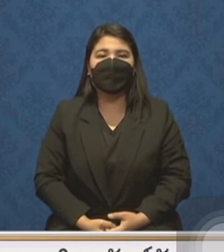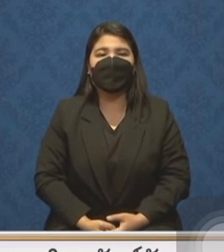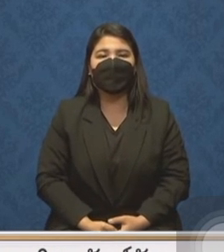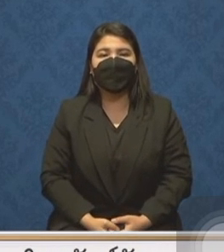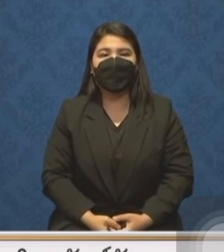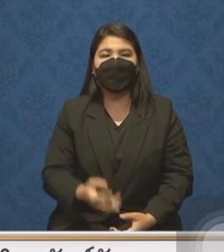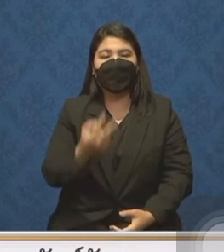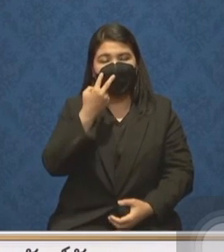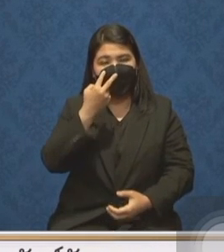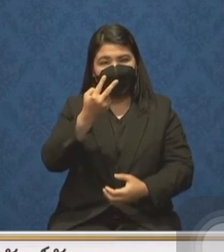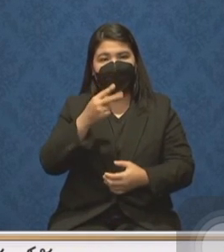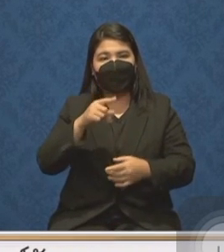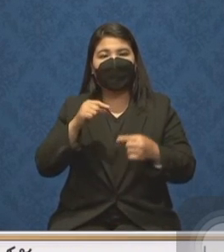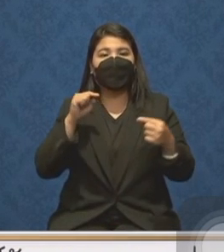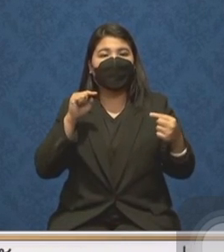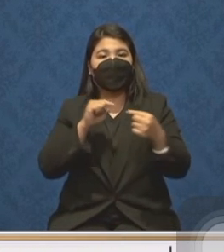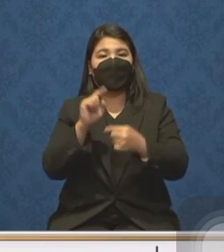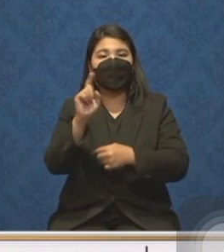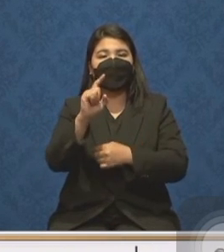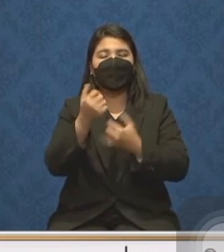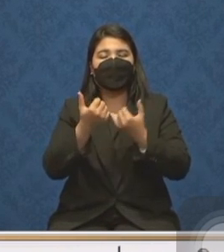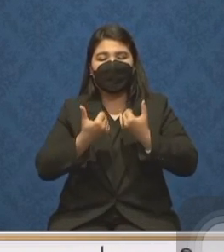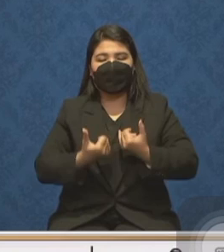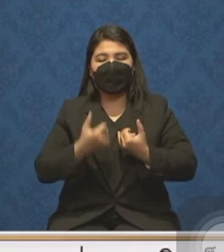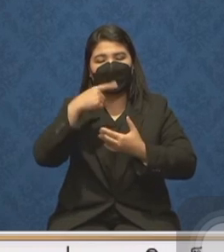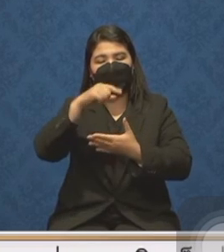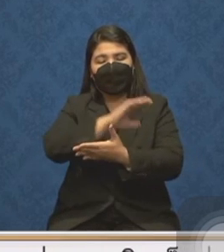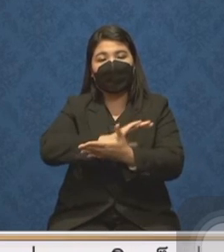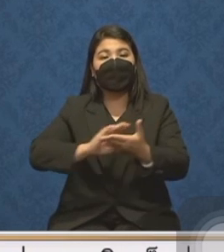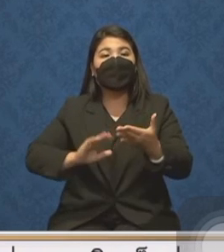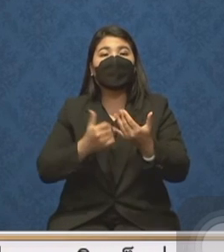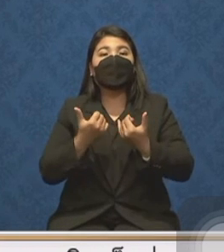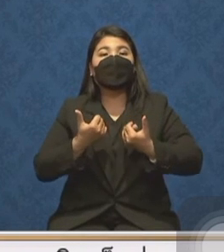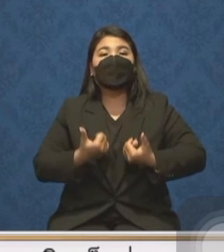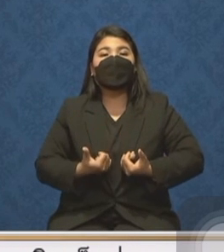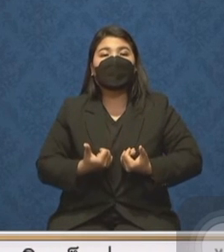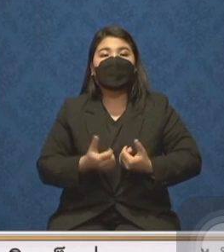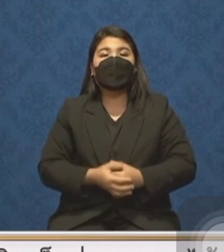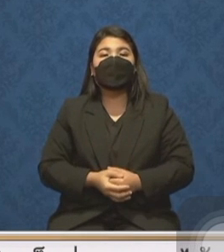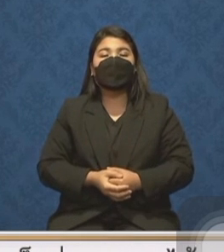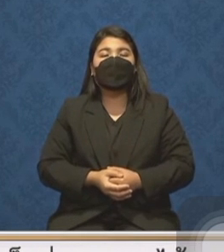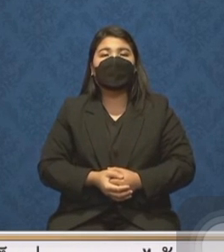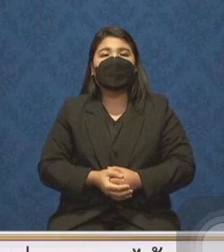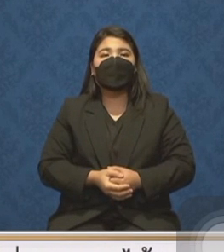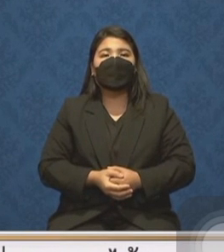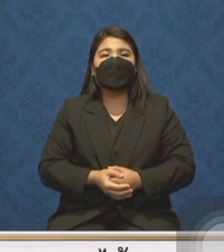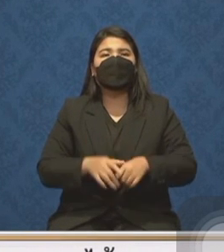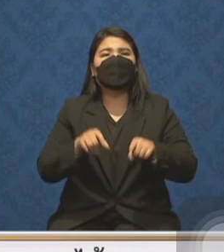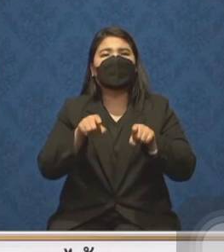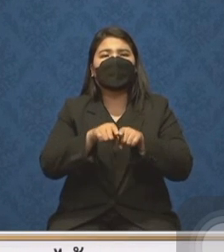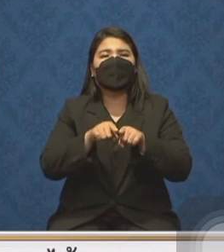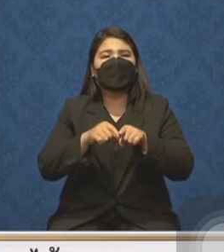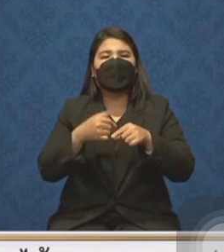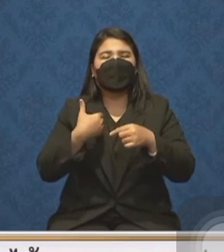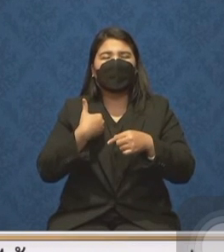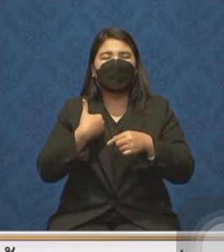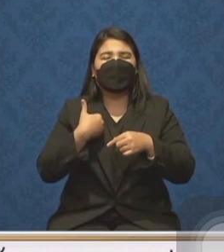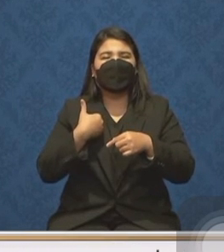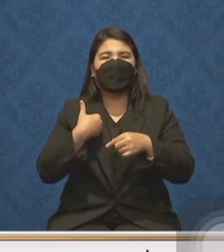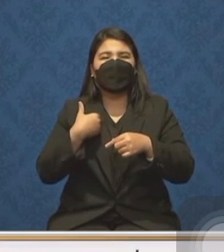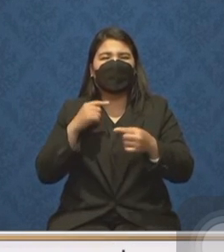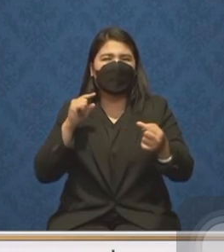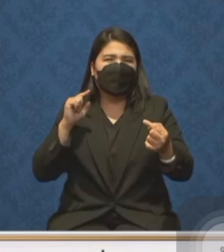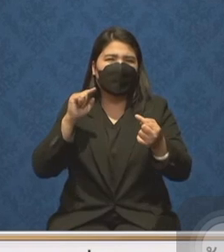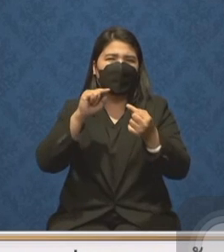ได้เห็นตรงกันนะครับว่าวันนี้ประเทศของเราเนี่ยเผชิญเข้าสู่วิกฤตอย่างแสนสาหัสอีกครั้งห